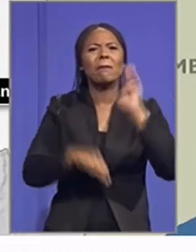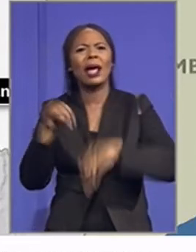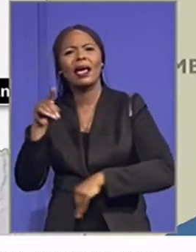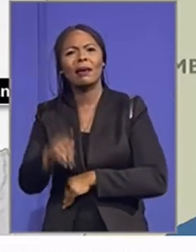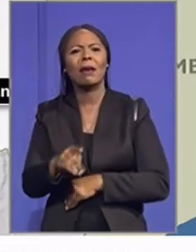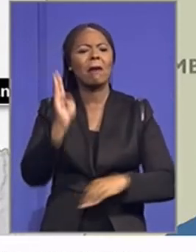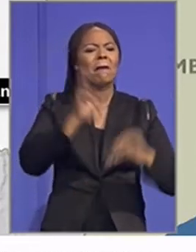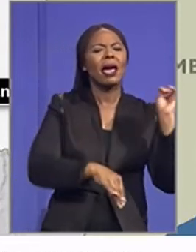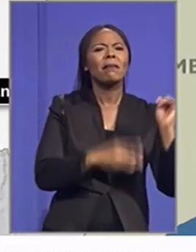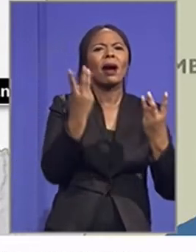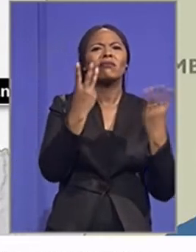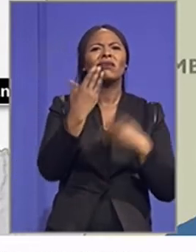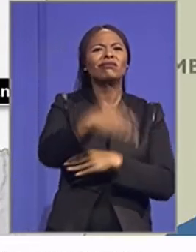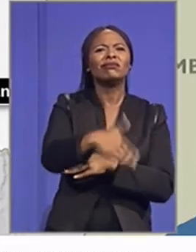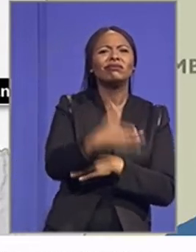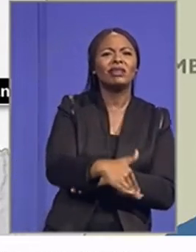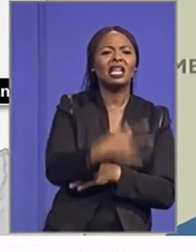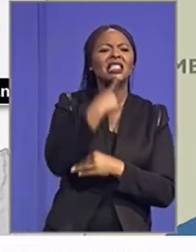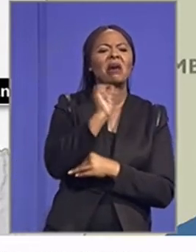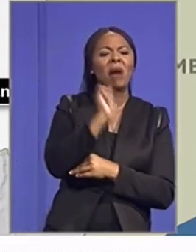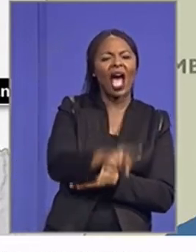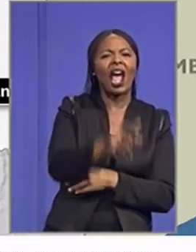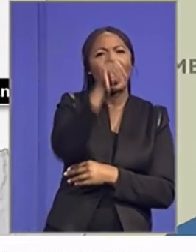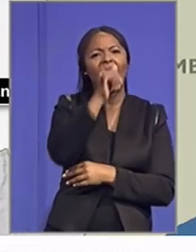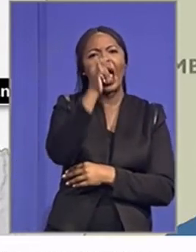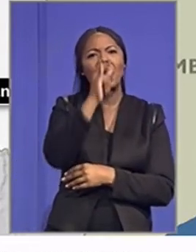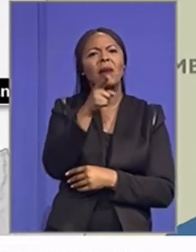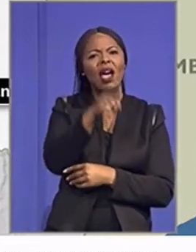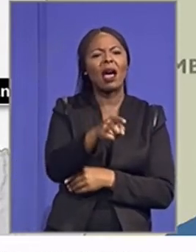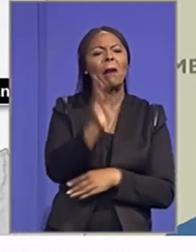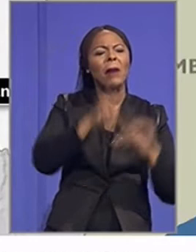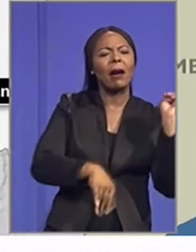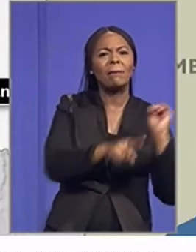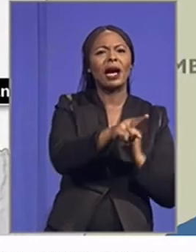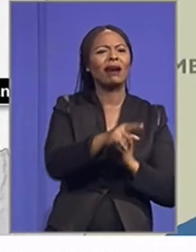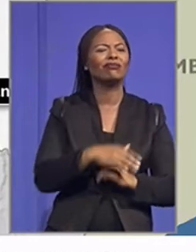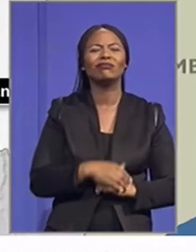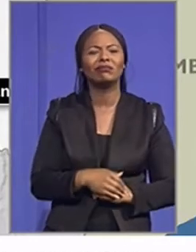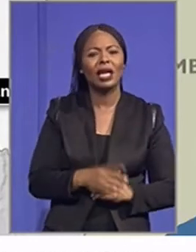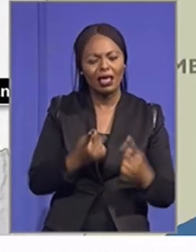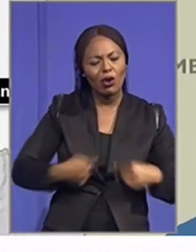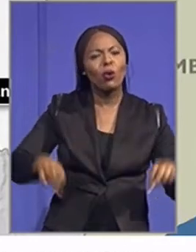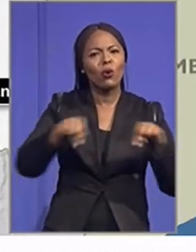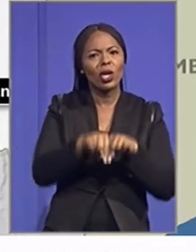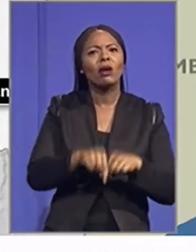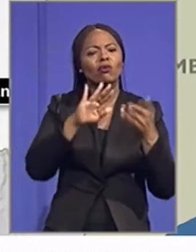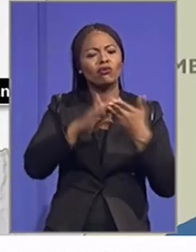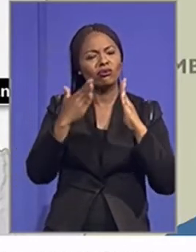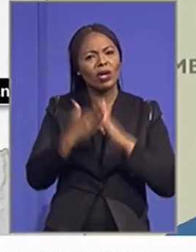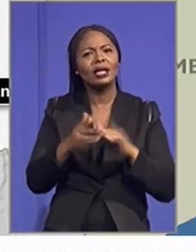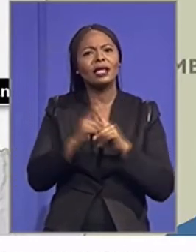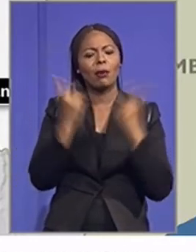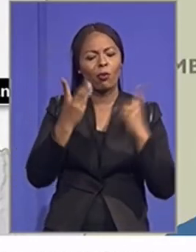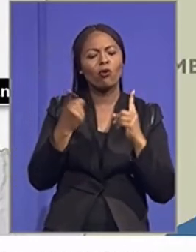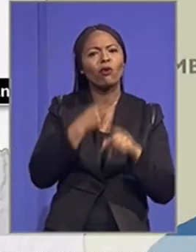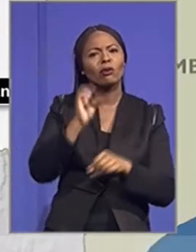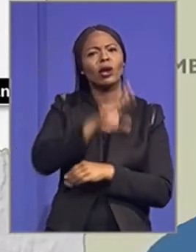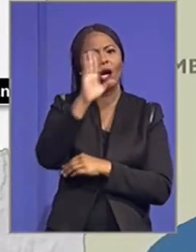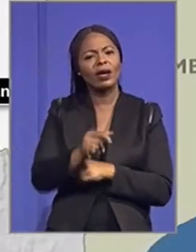bothata ba bosenyi jalo ke bona ba lebaneng le bona re tshwanetse rena renke maikarabelo jalo ka setšhaba re bontshe